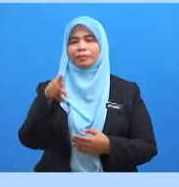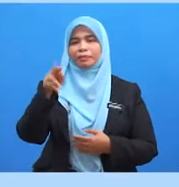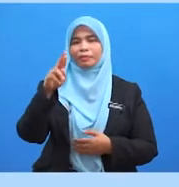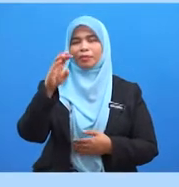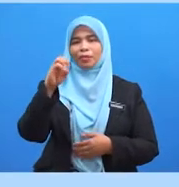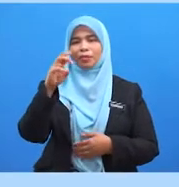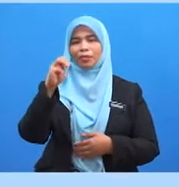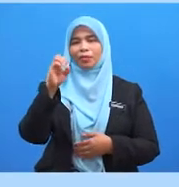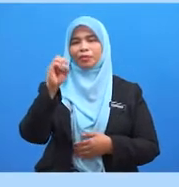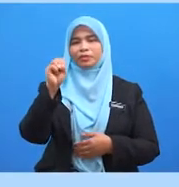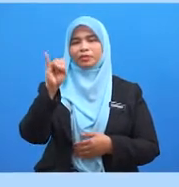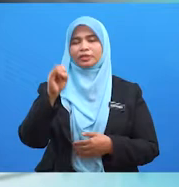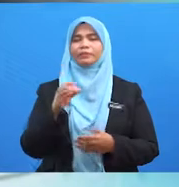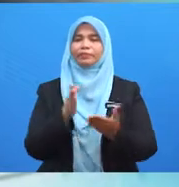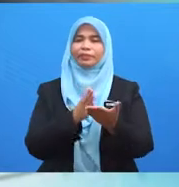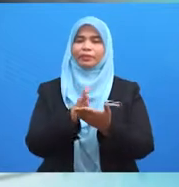promosi.